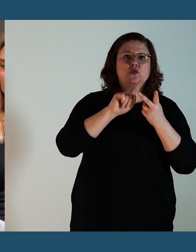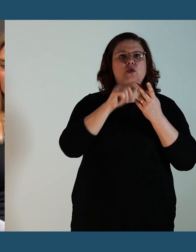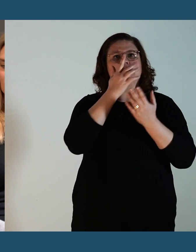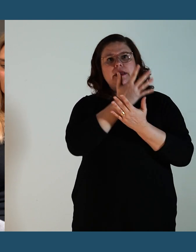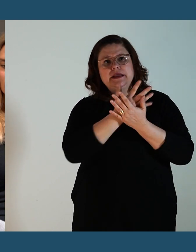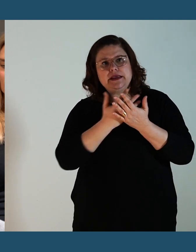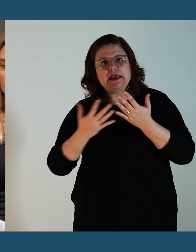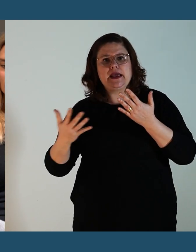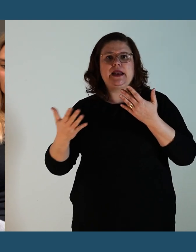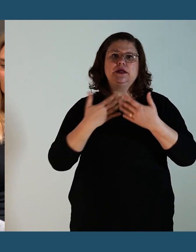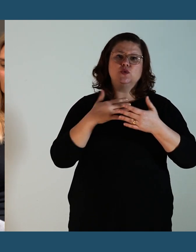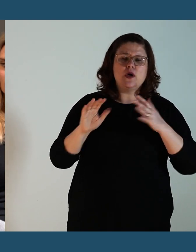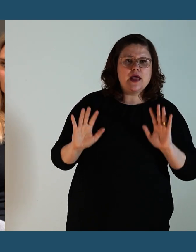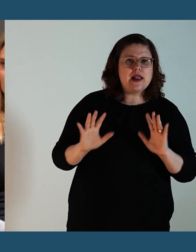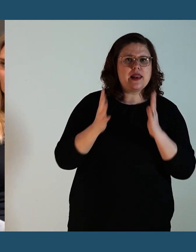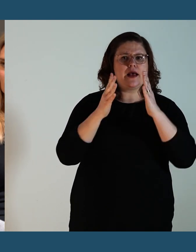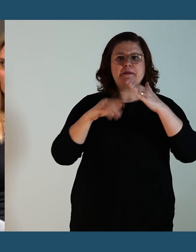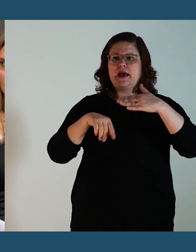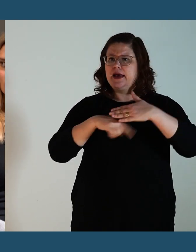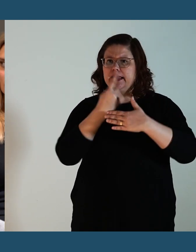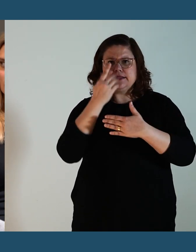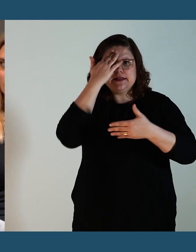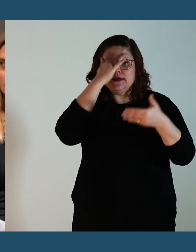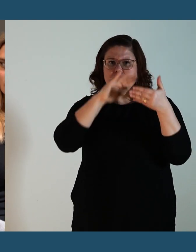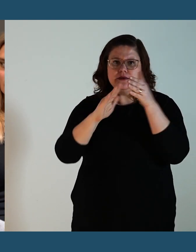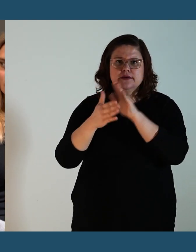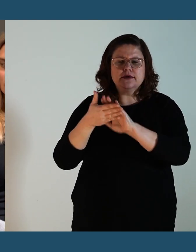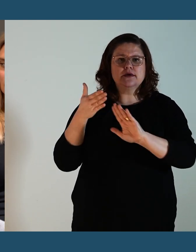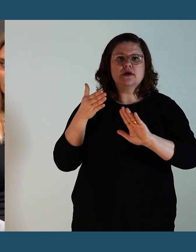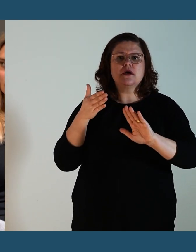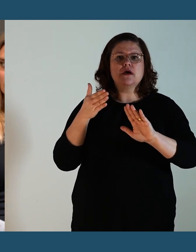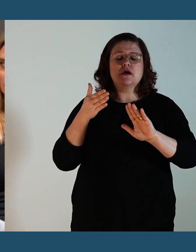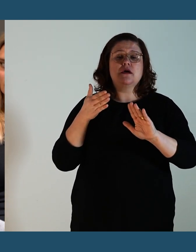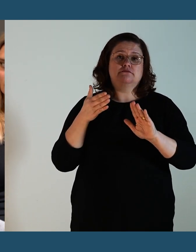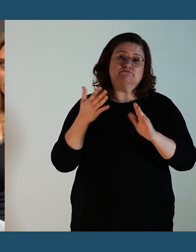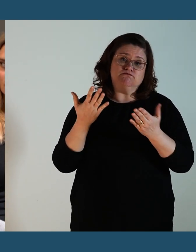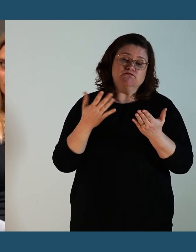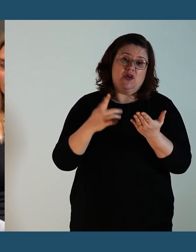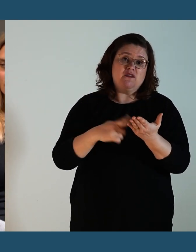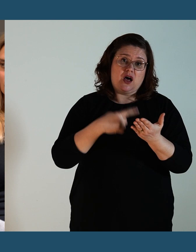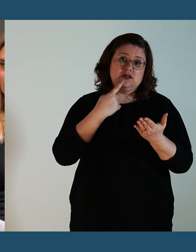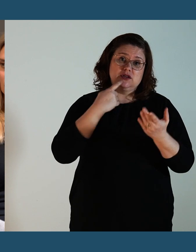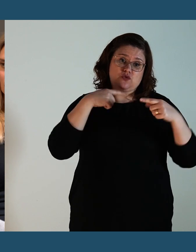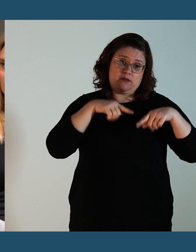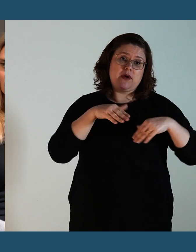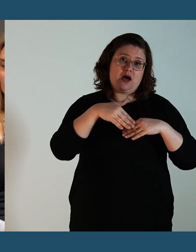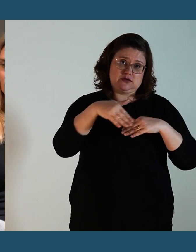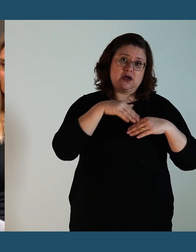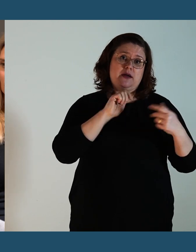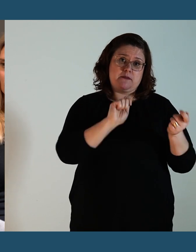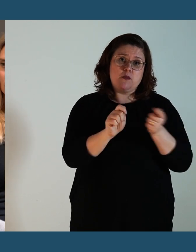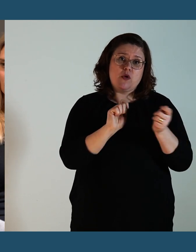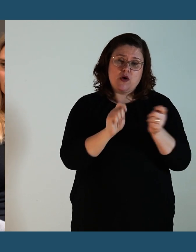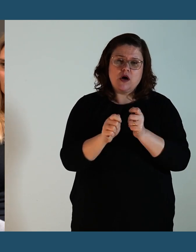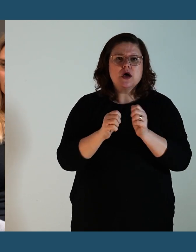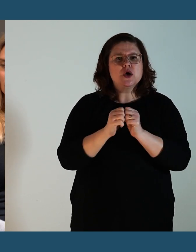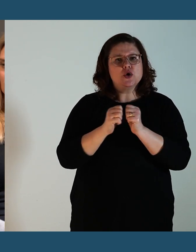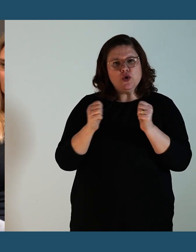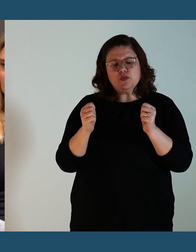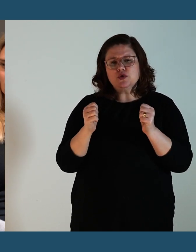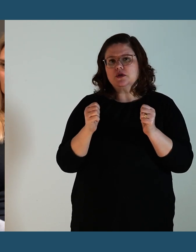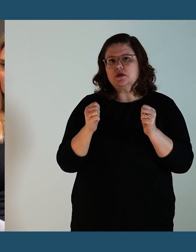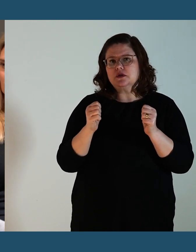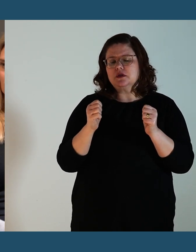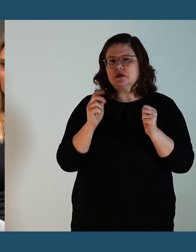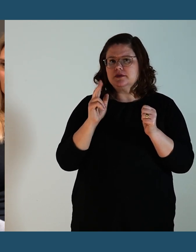kieleen, työelämään. Siis tietenkin vaatii niin kuin asenteiden muokkausta, mutta mä oon